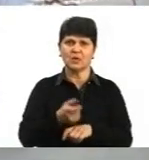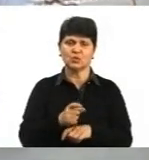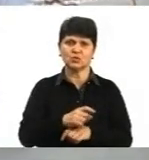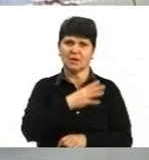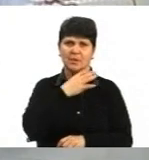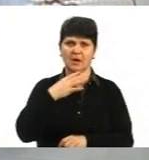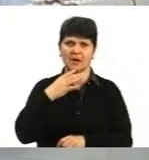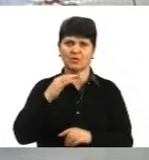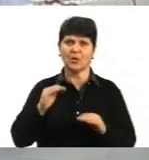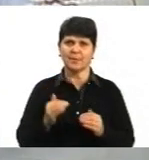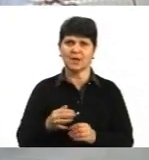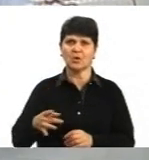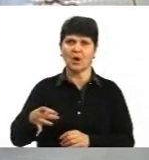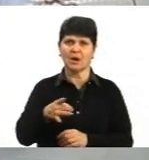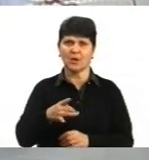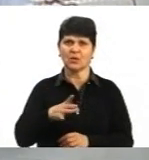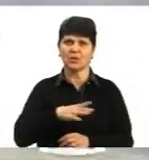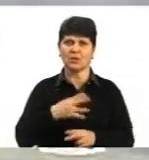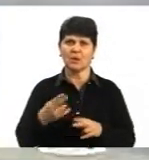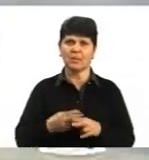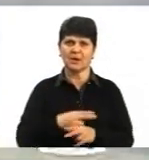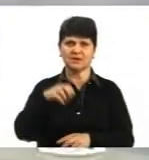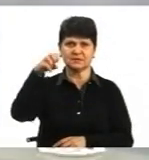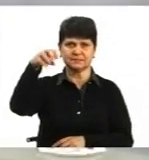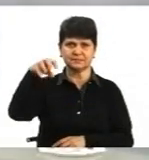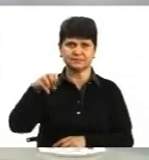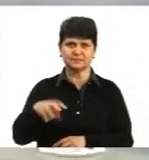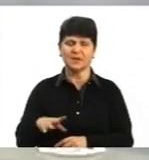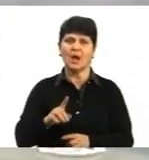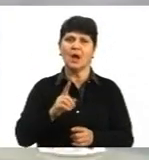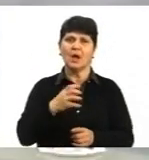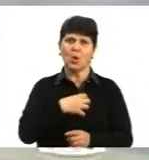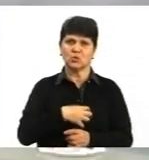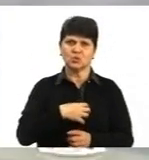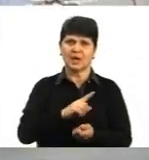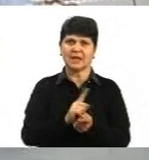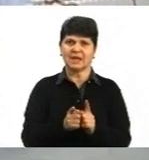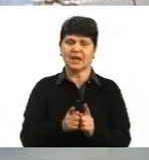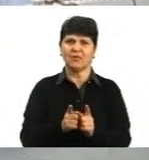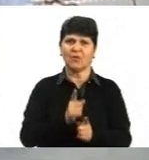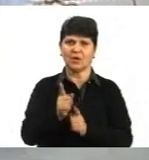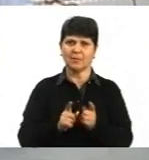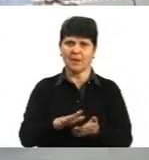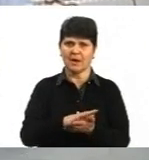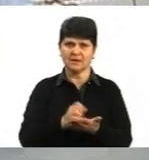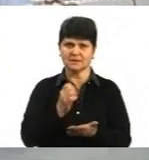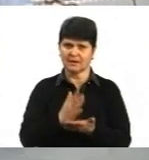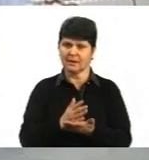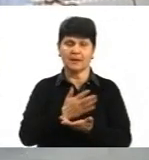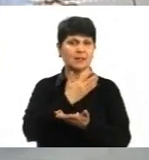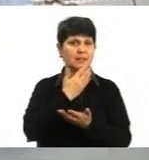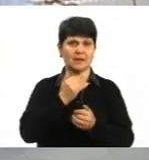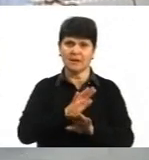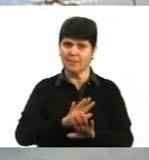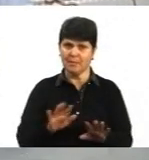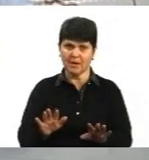мікрорайонів було без електрики. Конструкційні деформації чи є такі? Ні, конструктивних деформацій немає. Є на